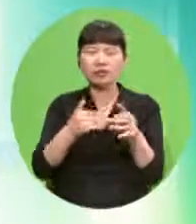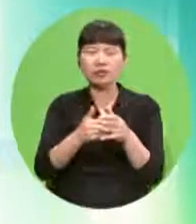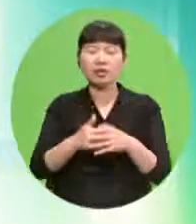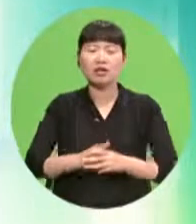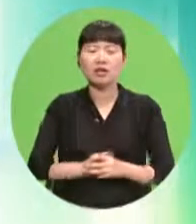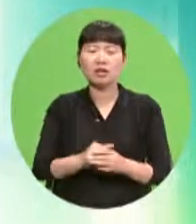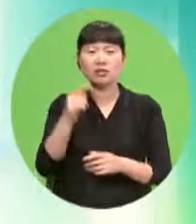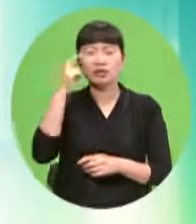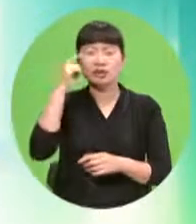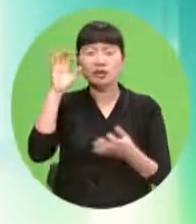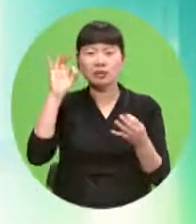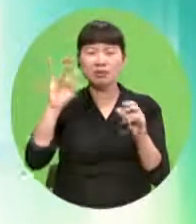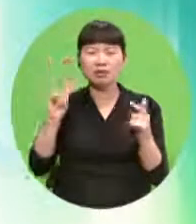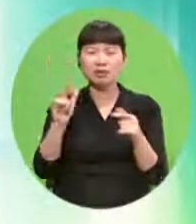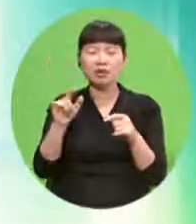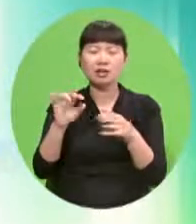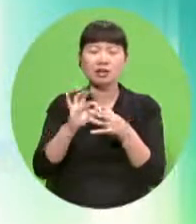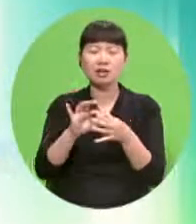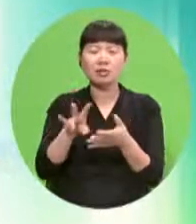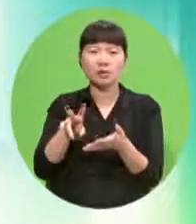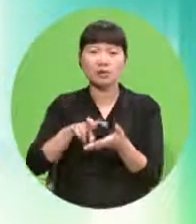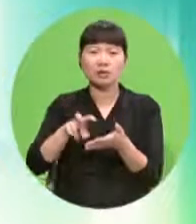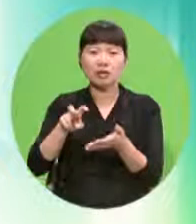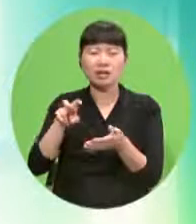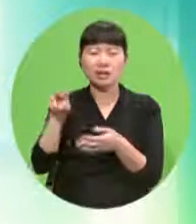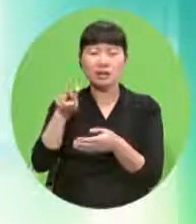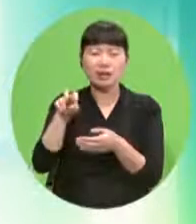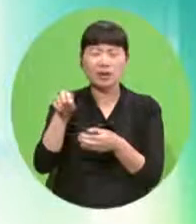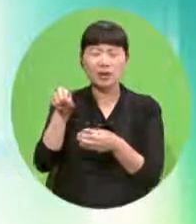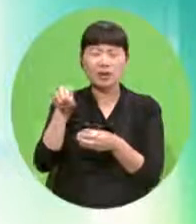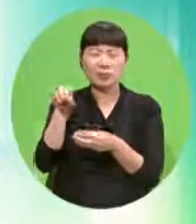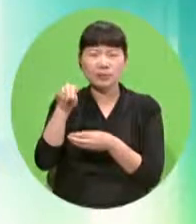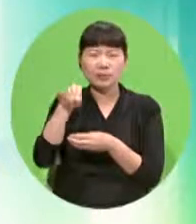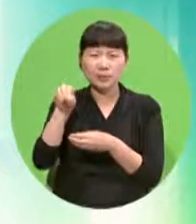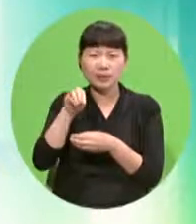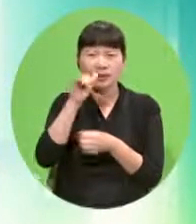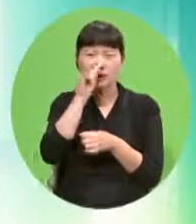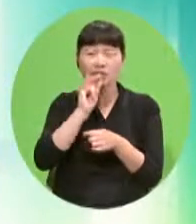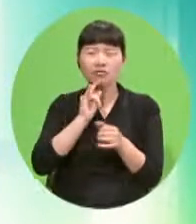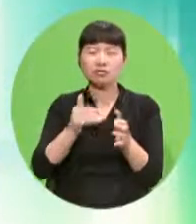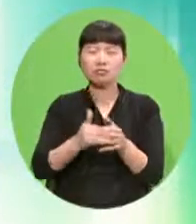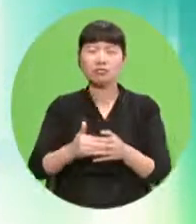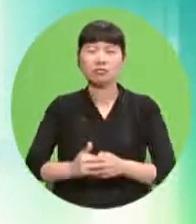가만히 있지 않고 계속 떨린다든지 네. 그렇지 않으면은